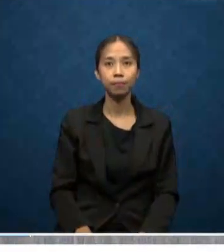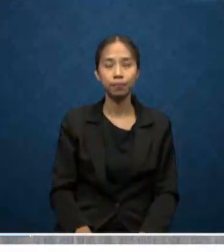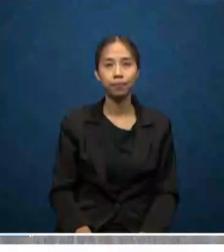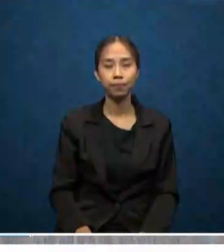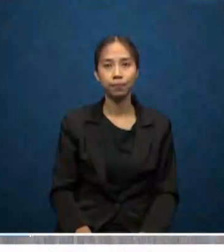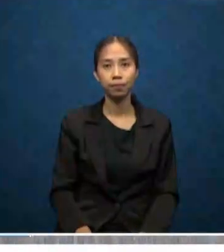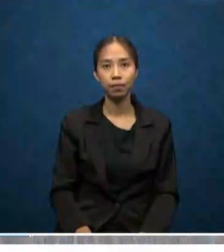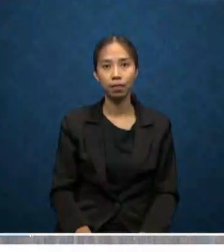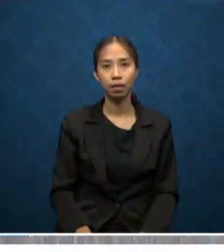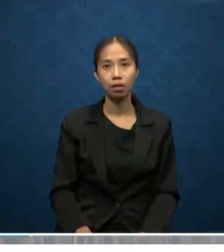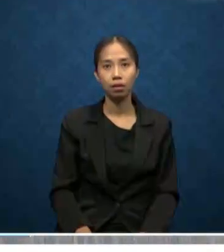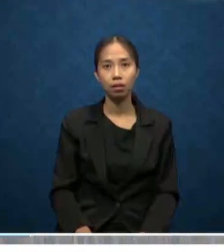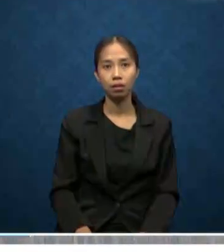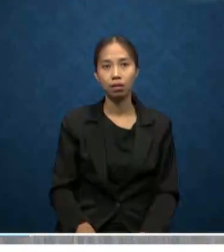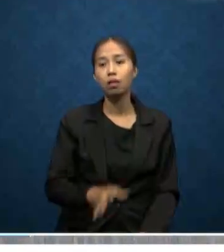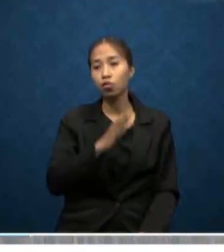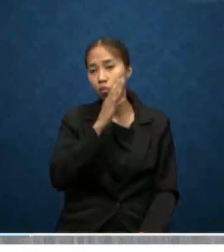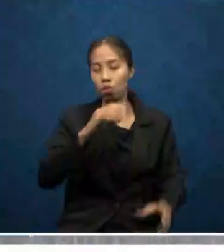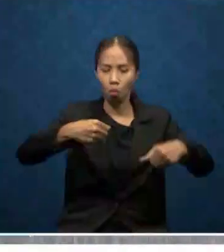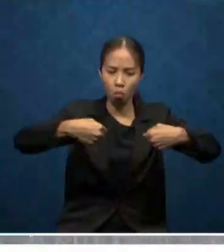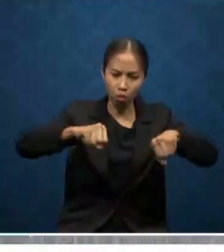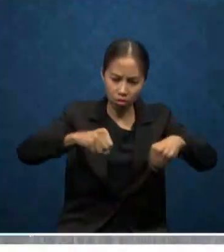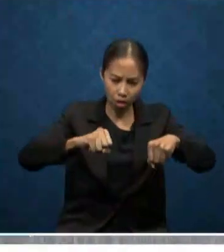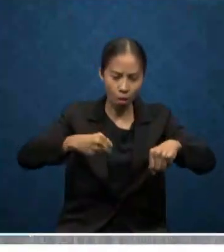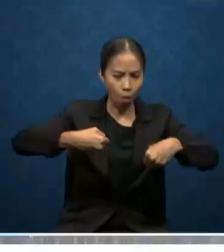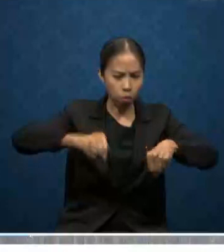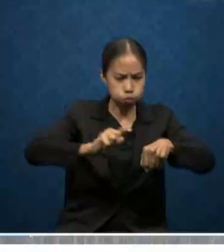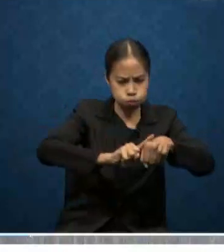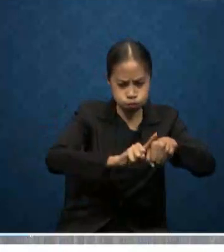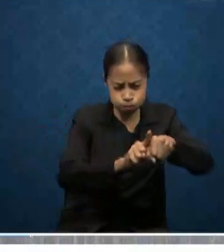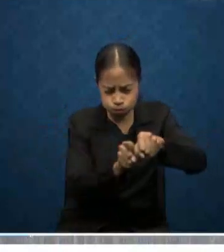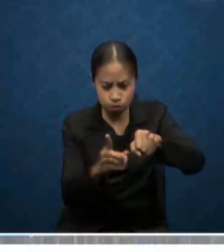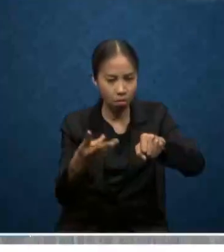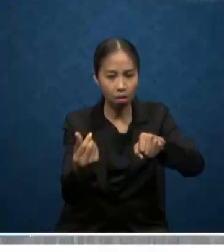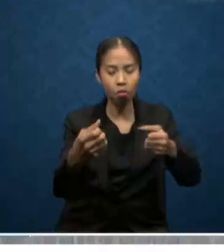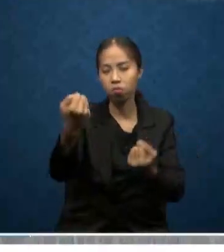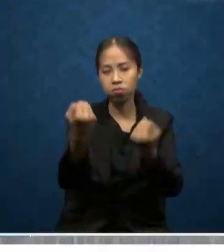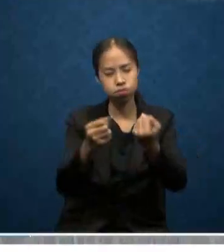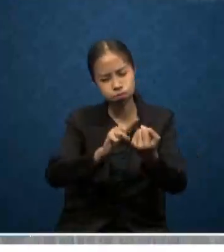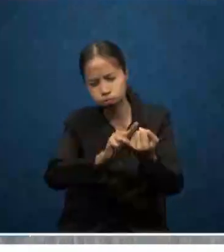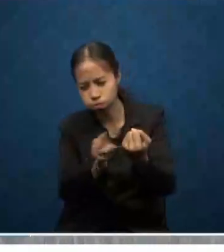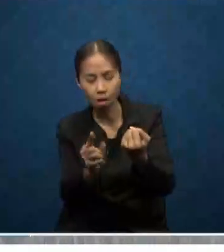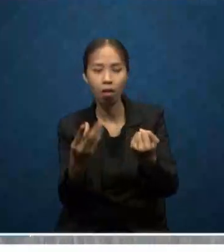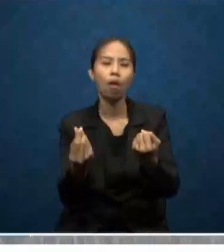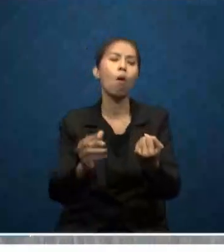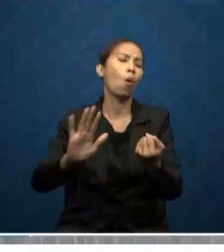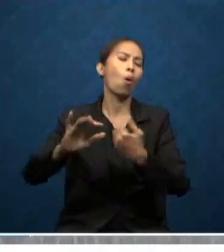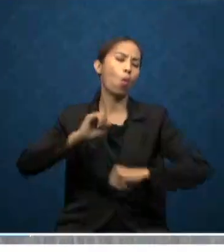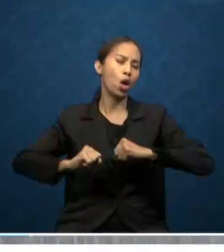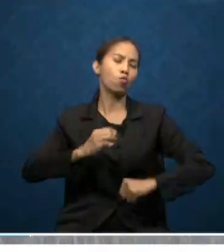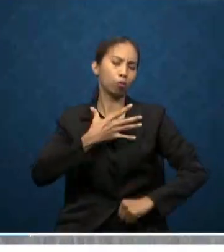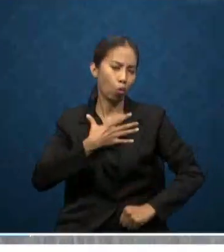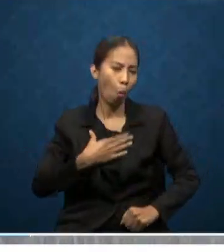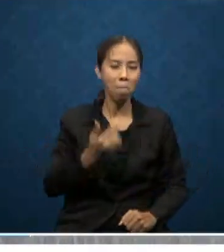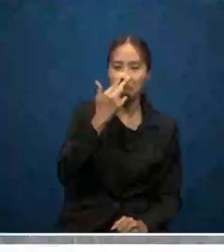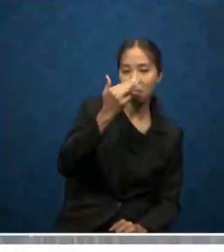แล้วการขับรถด้วยการแต่งรถหรือการขับรถด้วยความเร็วจะด้วยไฟขนองของวัยรุ่นหรือเยาวชนก็แล้ว